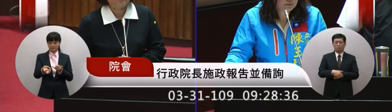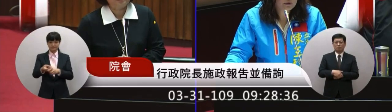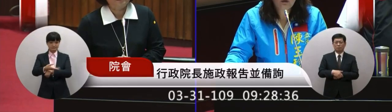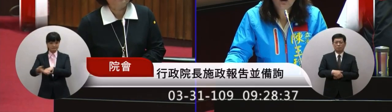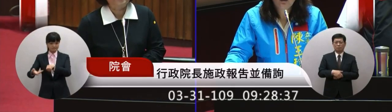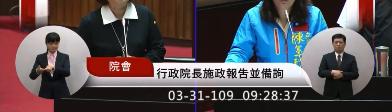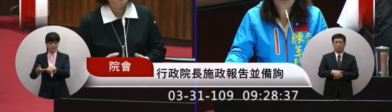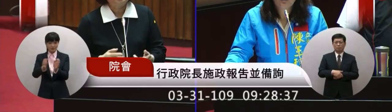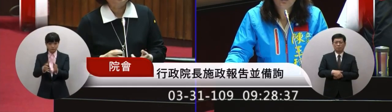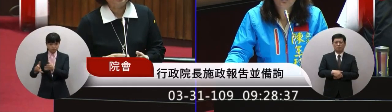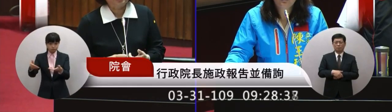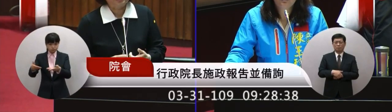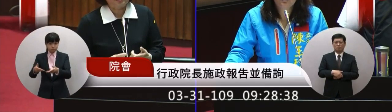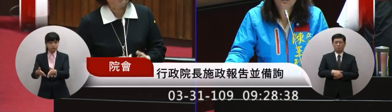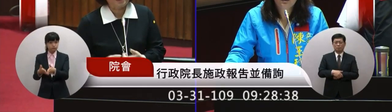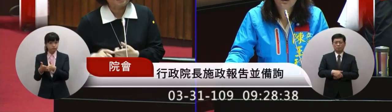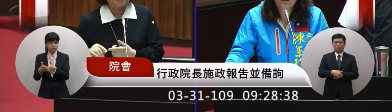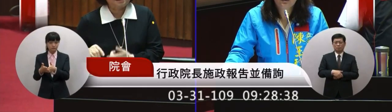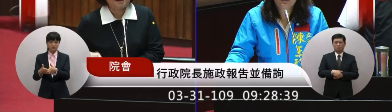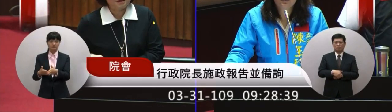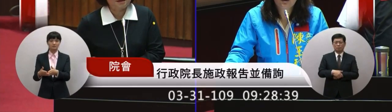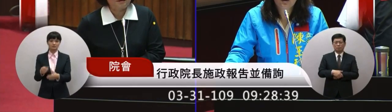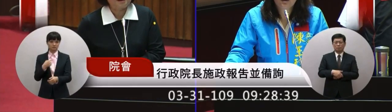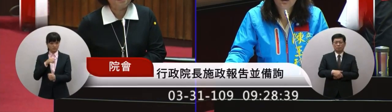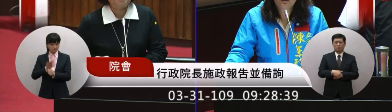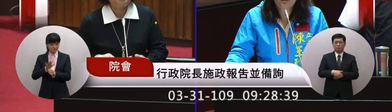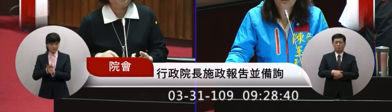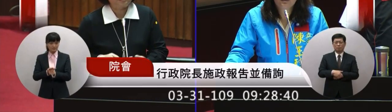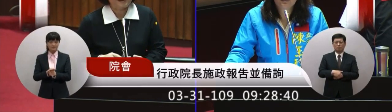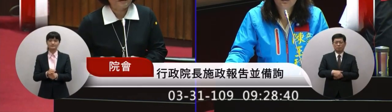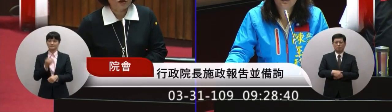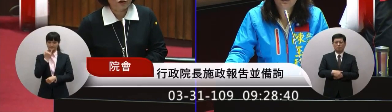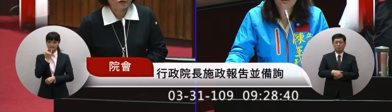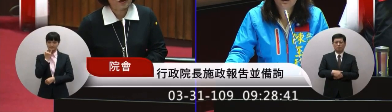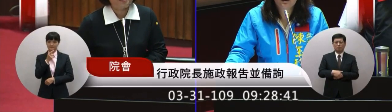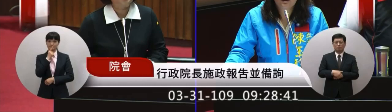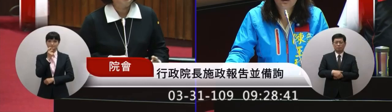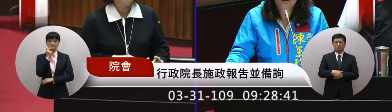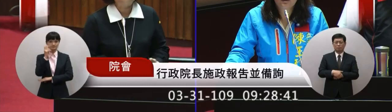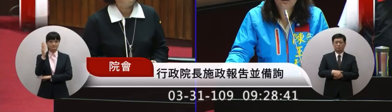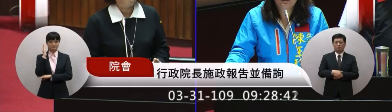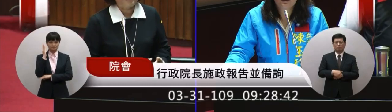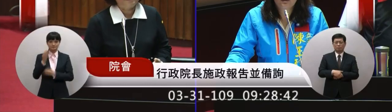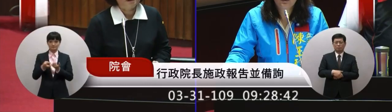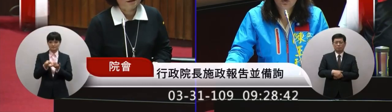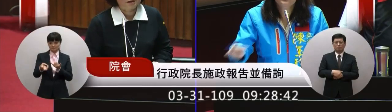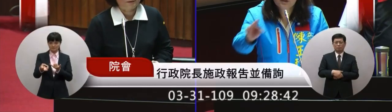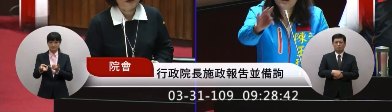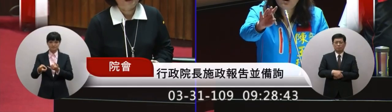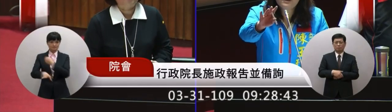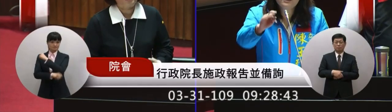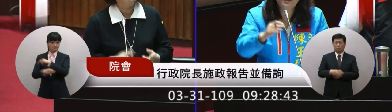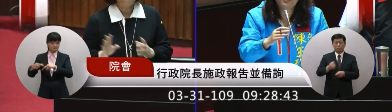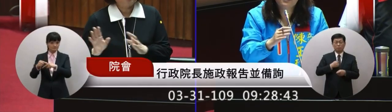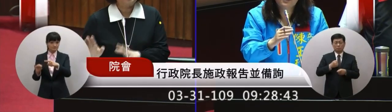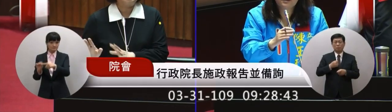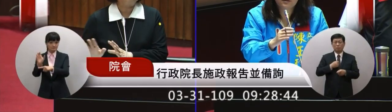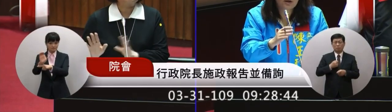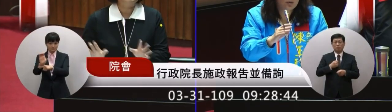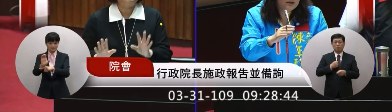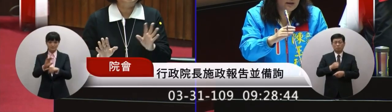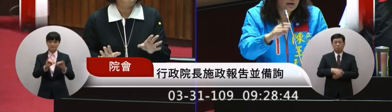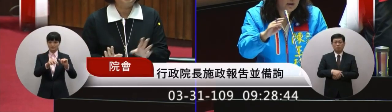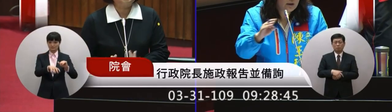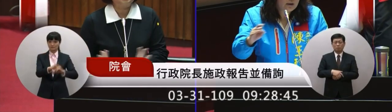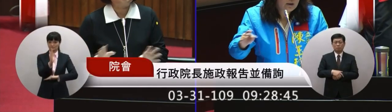边协助的部分，就是中央的这个离岛基金90%，地方10%的配合款。 这个我们知道，这个 对、 这